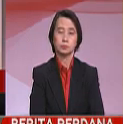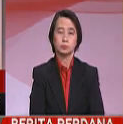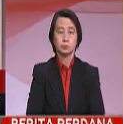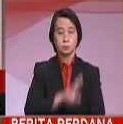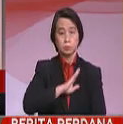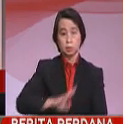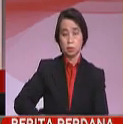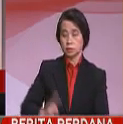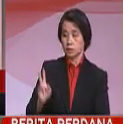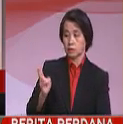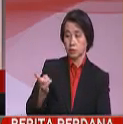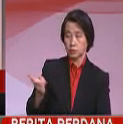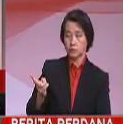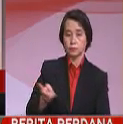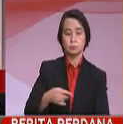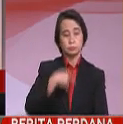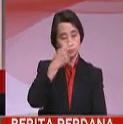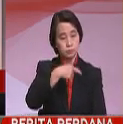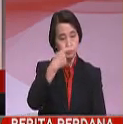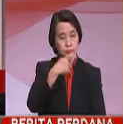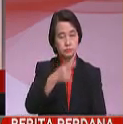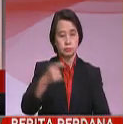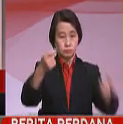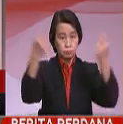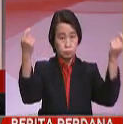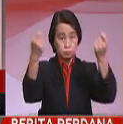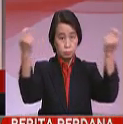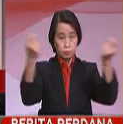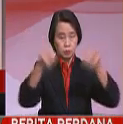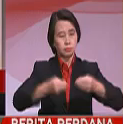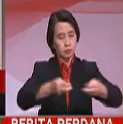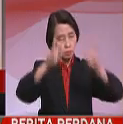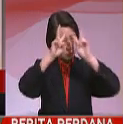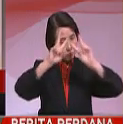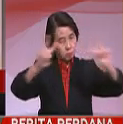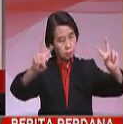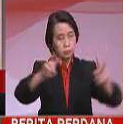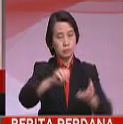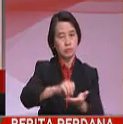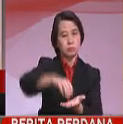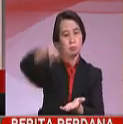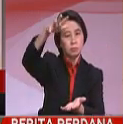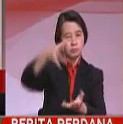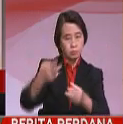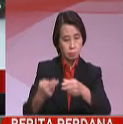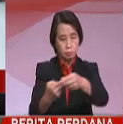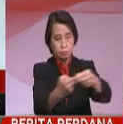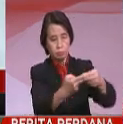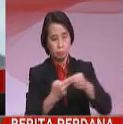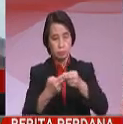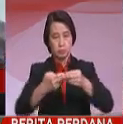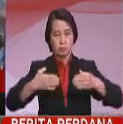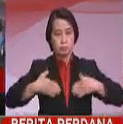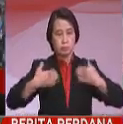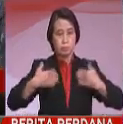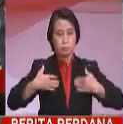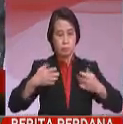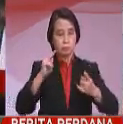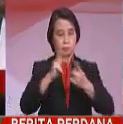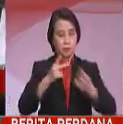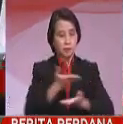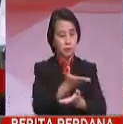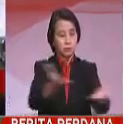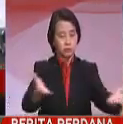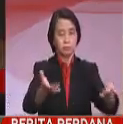Baginda berdua turut menzahirkan harapan agar perayaan ini membawa keamanan, kemakmuran, perpaduan dan kegembiraan kepada semua